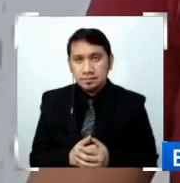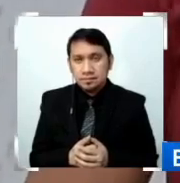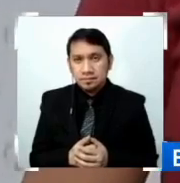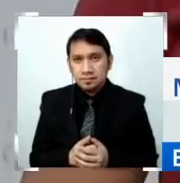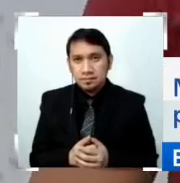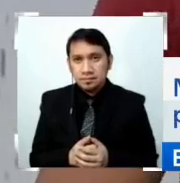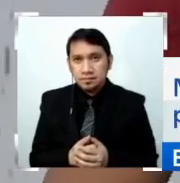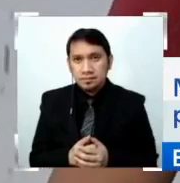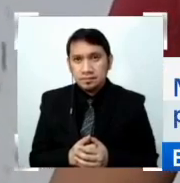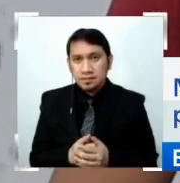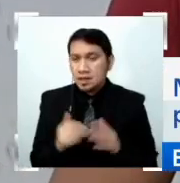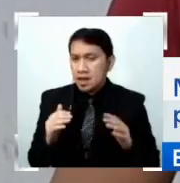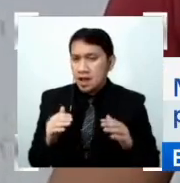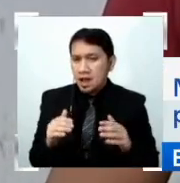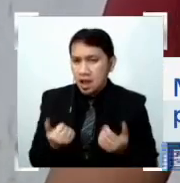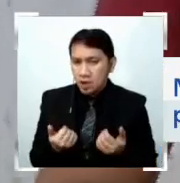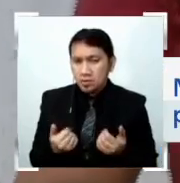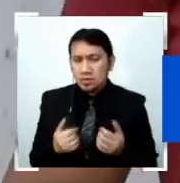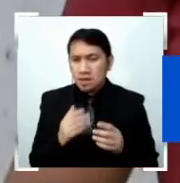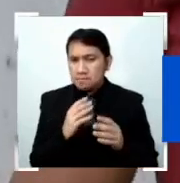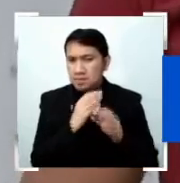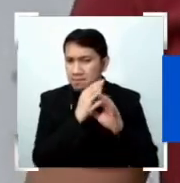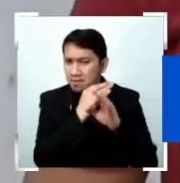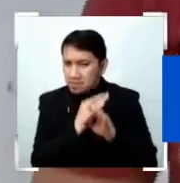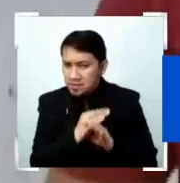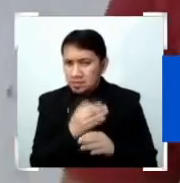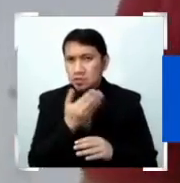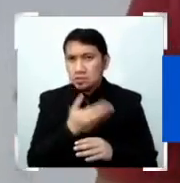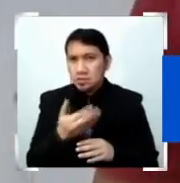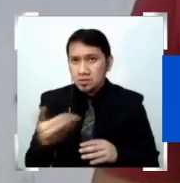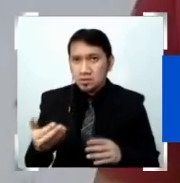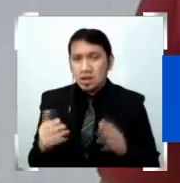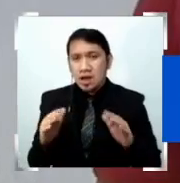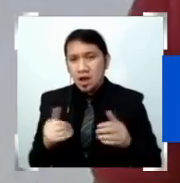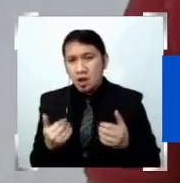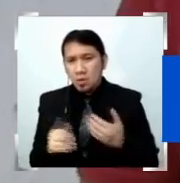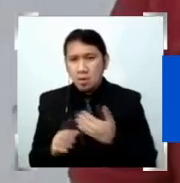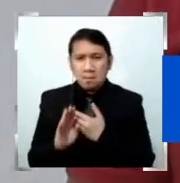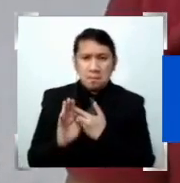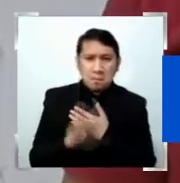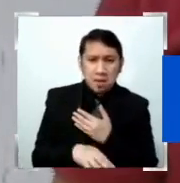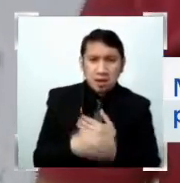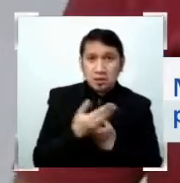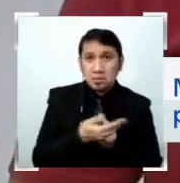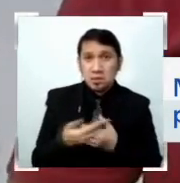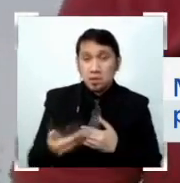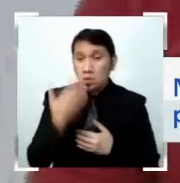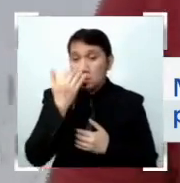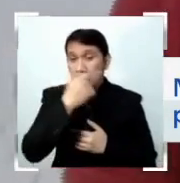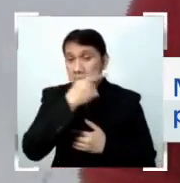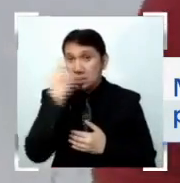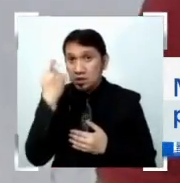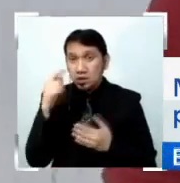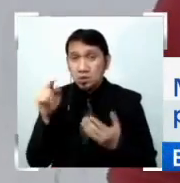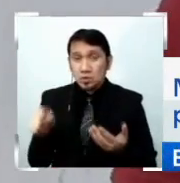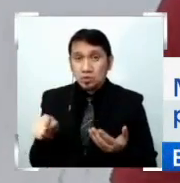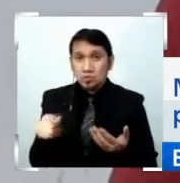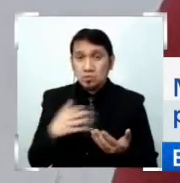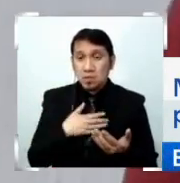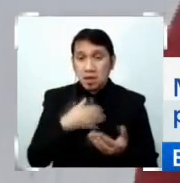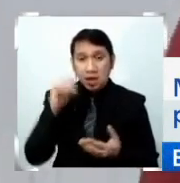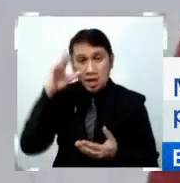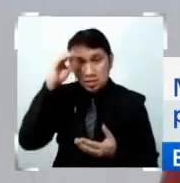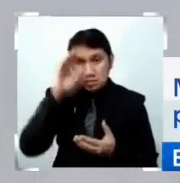Paano namin maayos yung mga gamit namin, mababalik yung mga gamit namin, ganun. Kasi yung asawa namin, construction lang, magkano lang